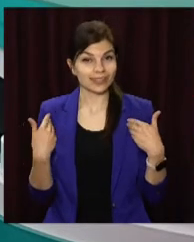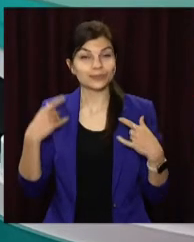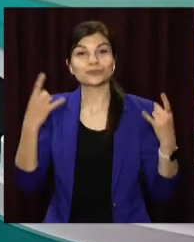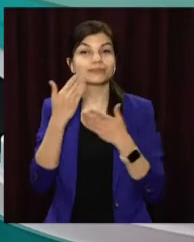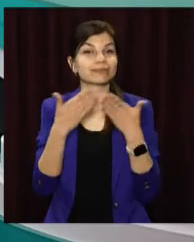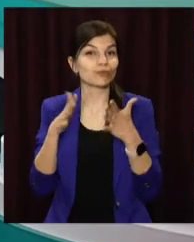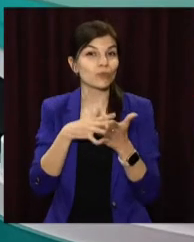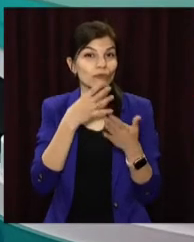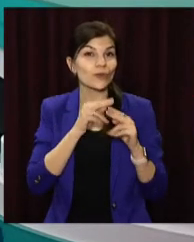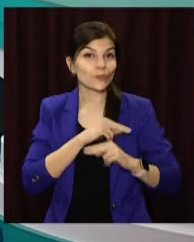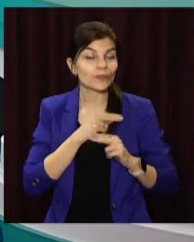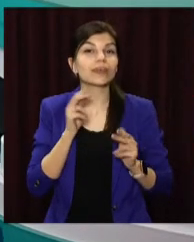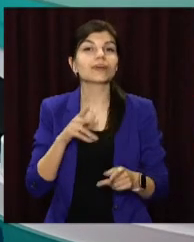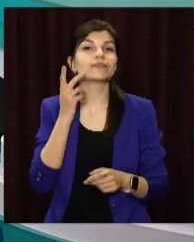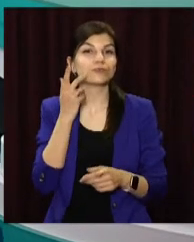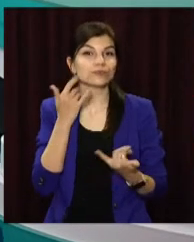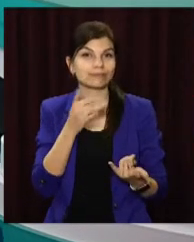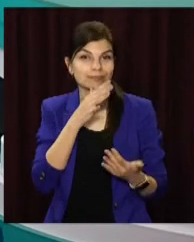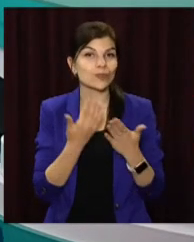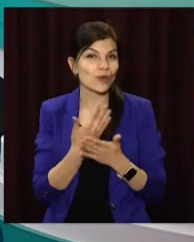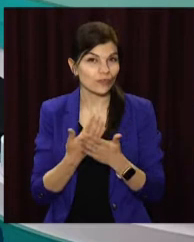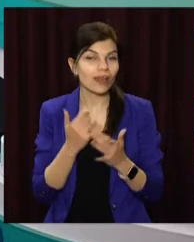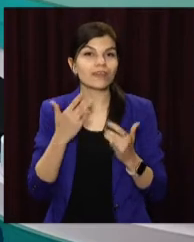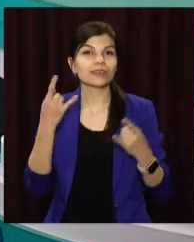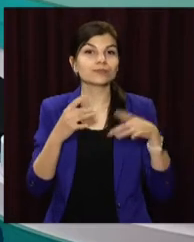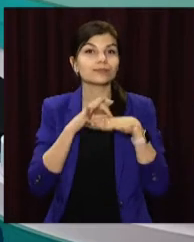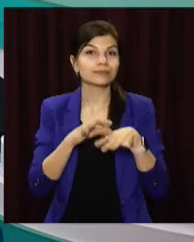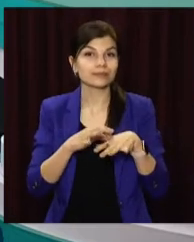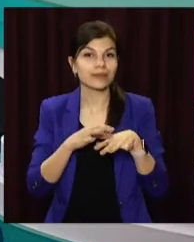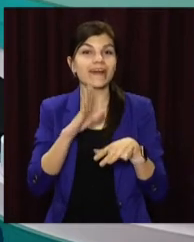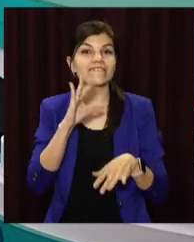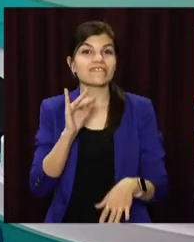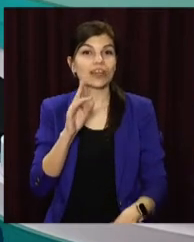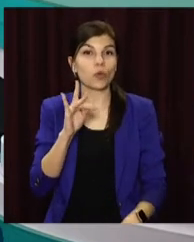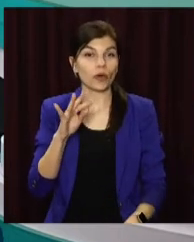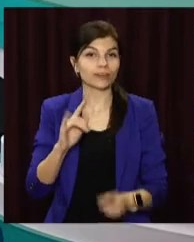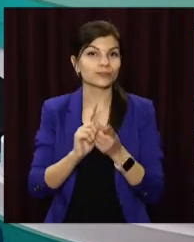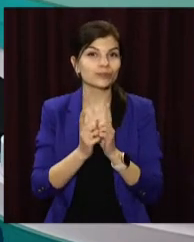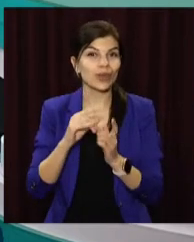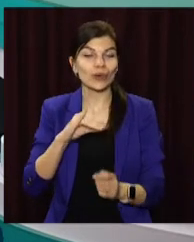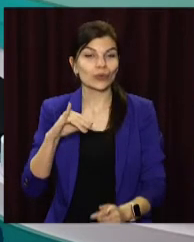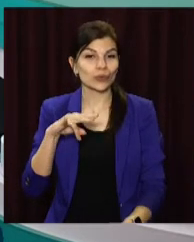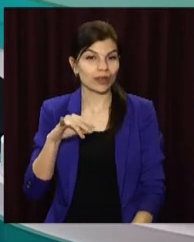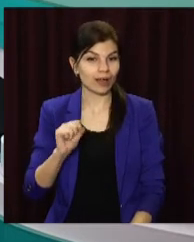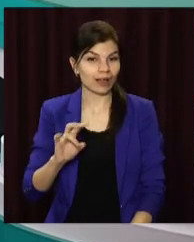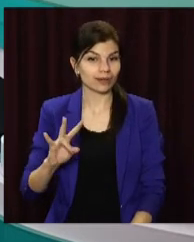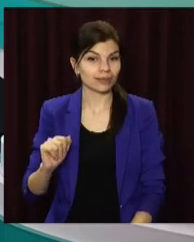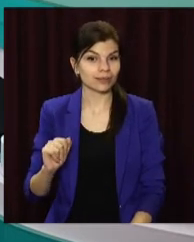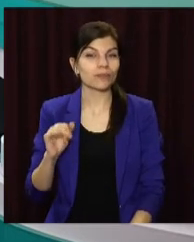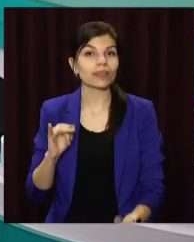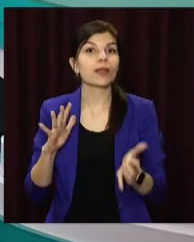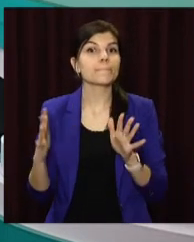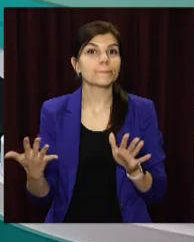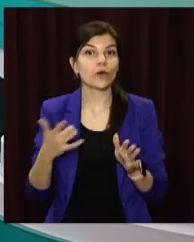Вітаю! Відкритий продовжує свою роботу. І як завжди у цій порі новини. Для вас у студії працюють Вікторія Вахрушина та сурдоперекладачка Юліана Пуговкіна. І